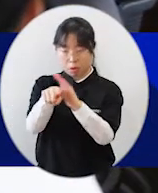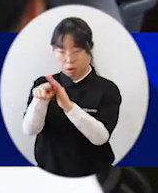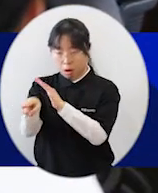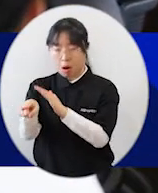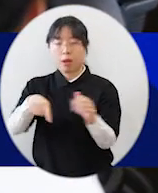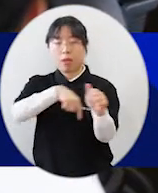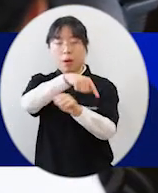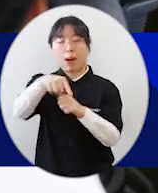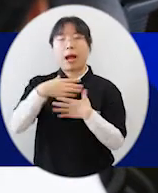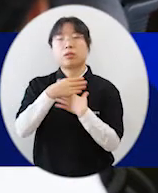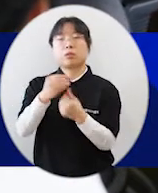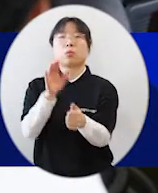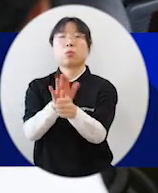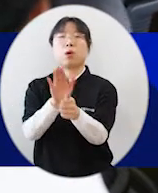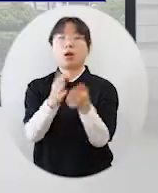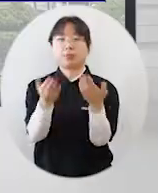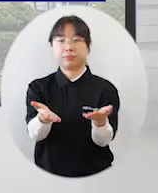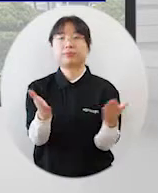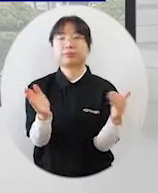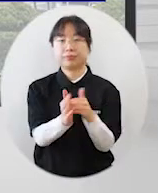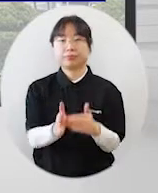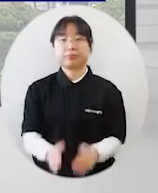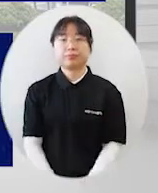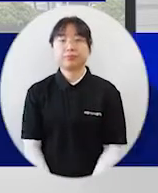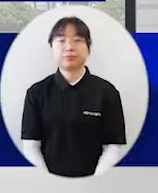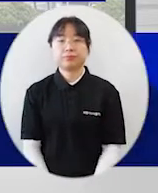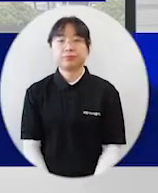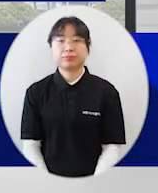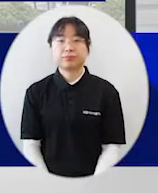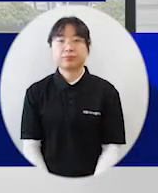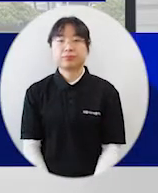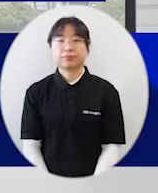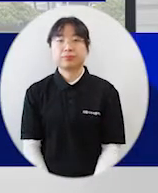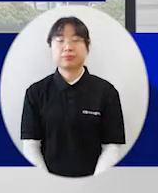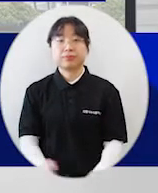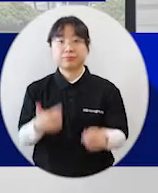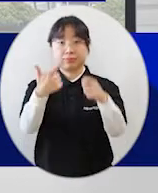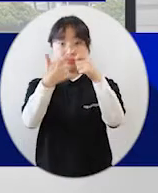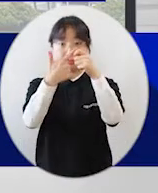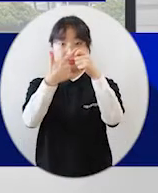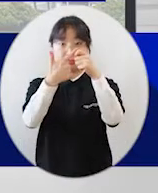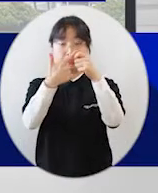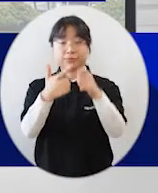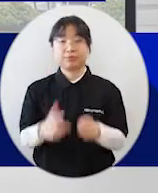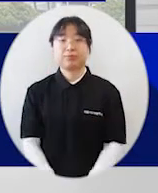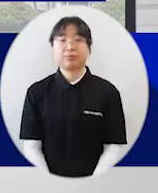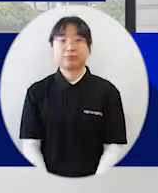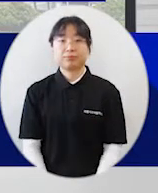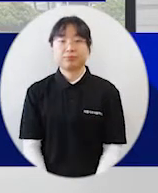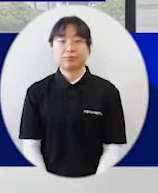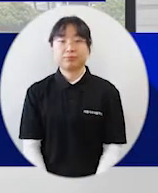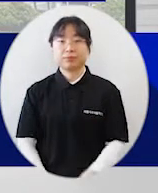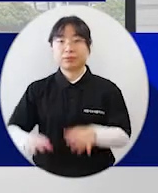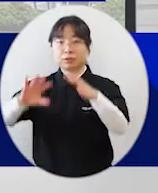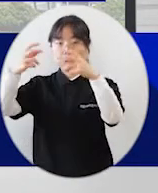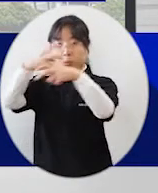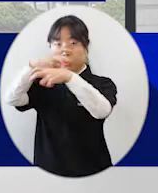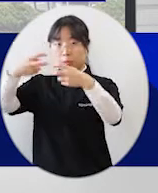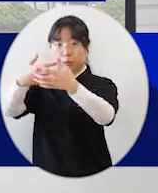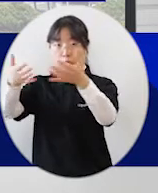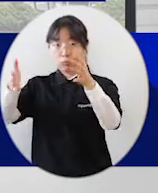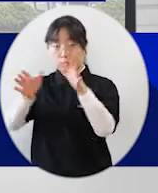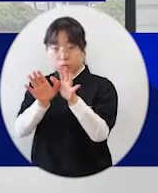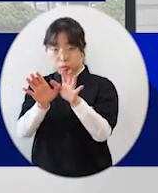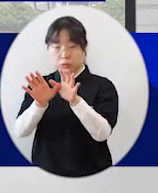환경을 구축했습니다 2010년 의왕시 10대 뉴스 여섯 번째 소식은 국토교통부가 추진한